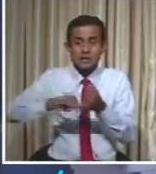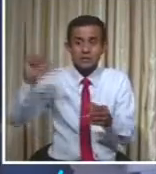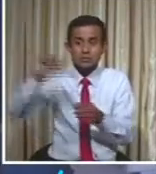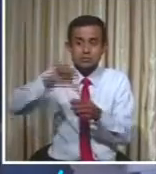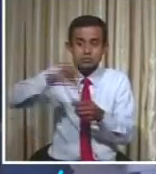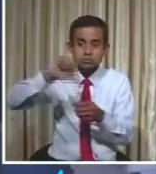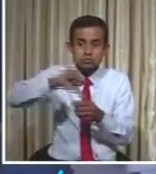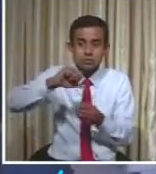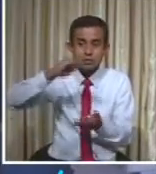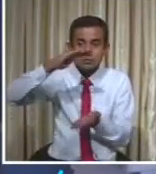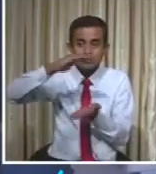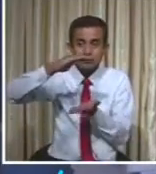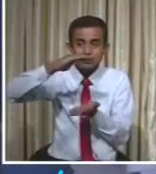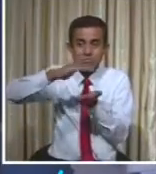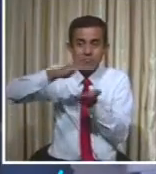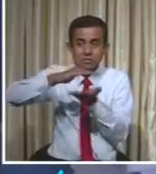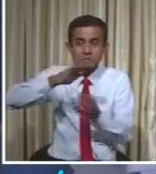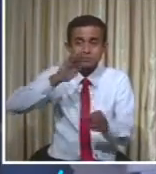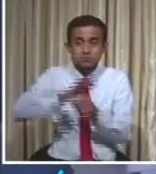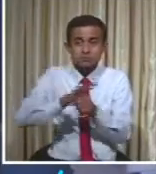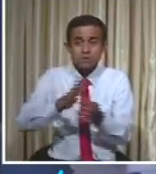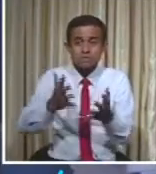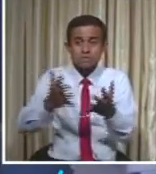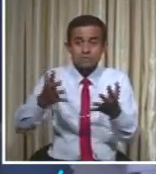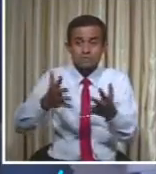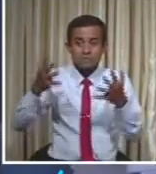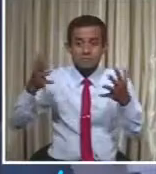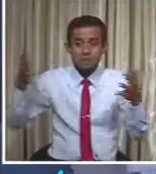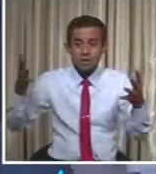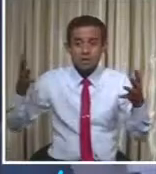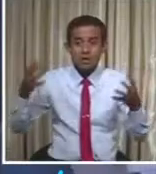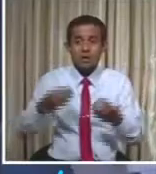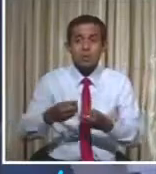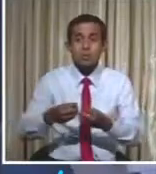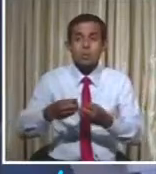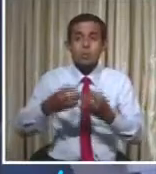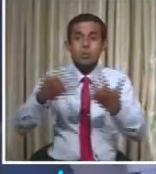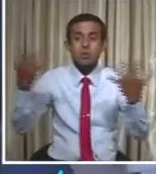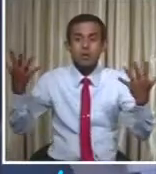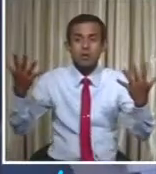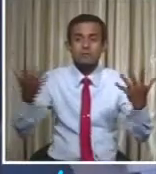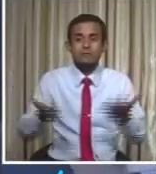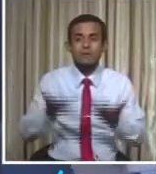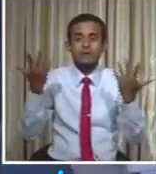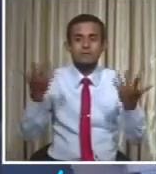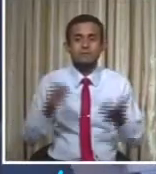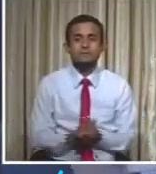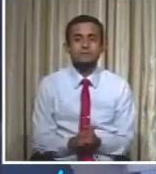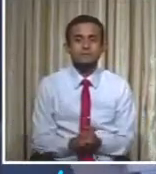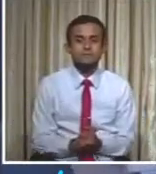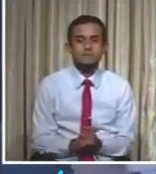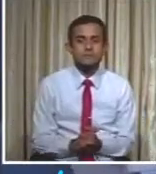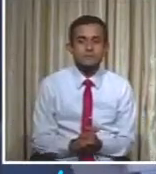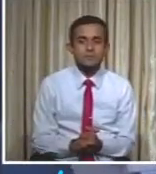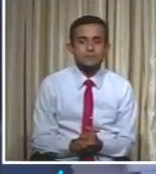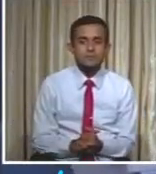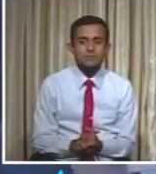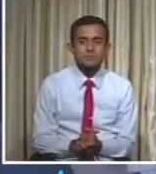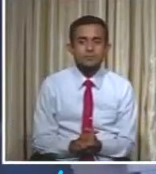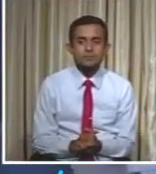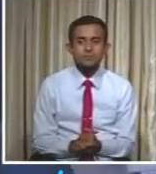අතන ස්පේස් එක අඩු වෙනවා, පීඩනය තවත් වැඩි වෙනවා. අන්න එතෙන්ද එළියට පනින්න හදන ඒක වැඩි වෙනවා. එතකොට